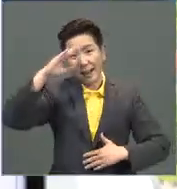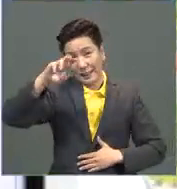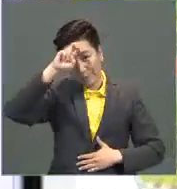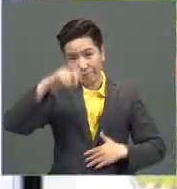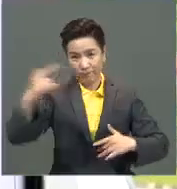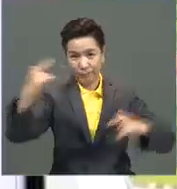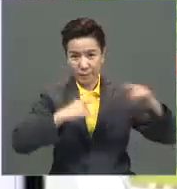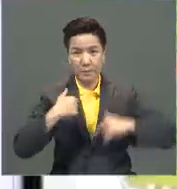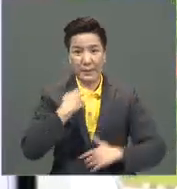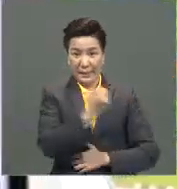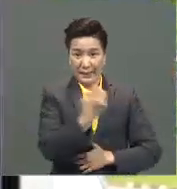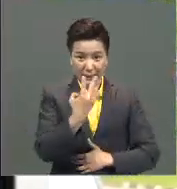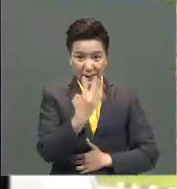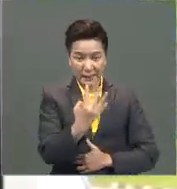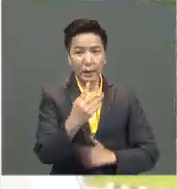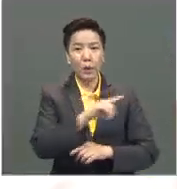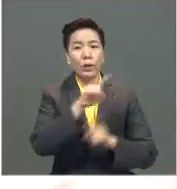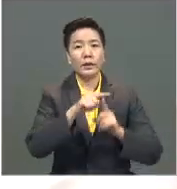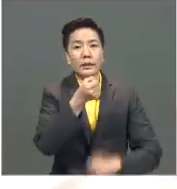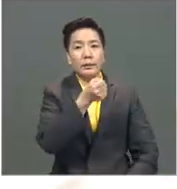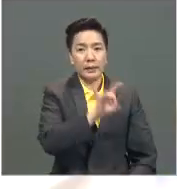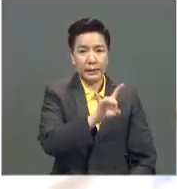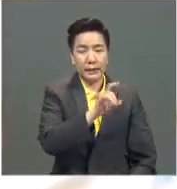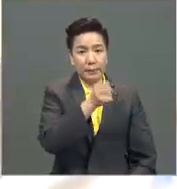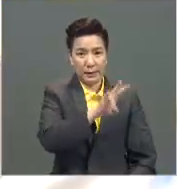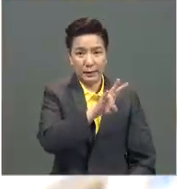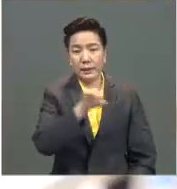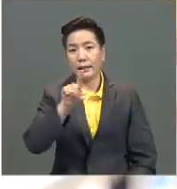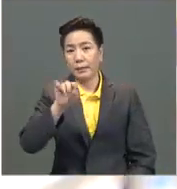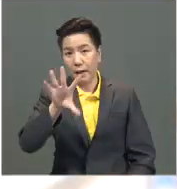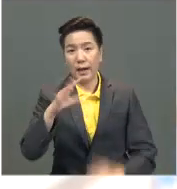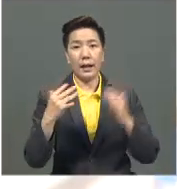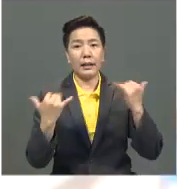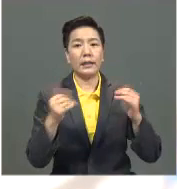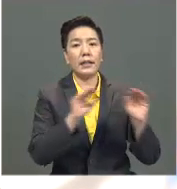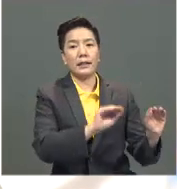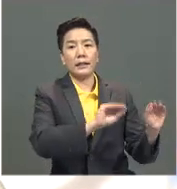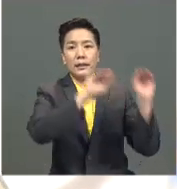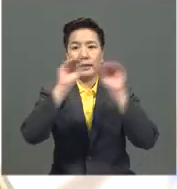ที่เราได้ประกาศเมื่อวานนี้ก็คือการยกเลิกนะฮะการอนุมัติพิจารณาคำขอเที่ยวบินทหารอียิปต์รวมแล้ว4เที่ยวบินนะฮะในวันที่ 17และ 25กรกฎาคมนี้เรื่องไปยกเลิกไปโดยไม่มีกำหนดนะครับรวมทั้งขอให้สถานทูตอียิปต์กำชับกับเจ้าหน้าที่ที่จะเข้ามาปฏิบัติภารกิจในประเทศไทยให้ปฏิบัติตามกฎระเบียบมาตรการป้องกันการแพร่เชื้อโฟวินของฝ่ายไทยอย่างเคร่งครัดชาร์จทางด้านของท่านทูตอียิปต์เองก็ได้ยืนค่อยแถลงแสดงความเสียใจต่อเหตุการณ์ที่เกิดขึ้นนะครับก็บอกว่ายอมรับครับเป็นความบกพร่องของเจ้าหน้าที่ให้คำมั่นว่าจะไม่เกิด